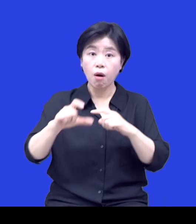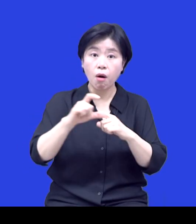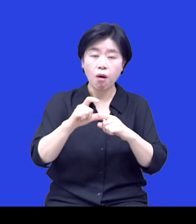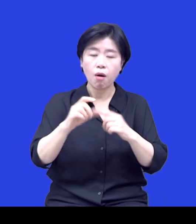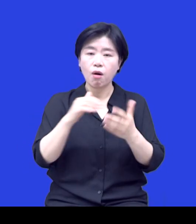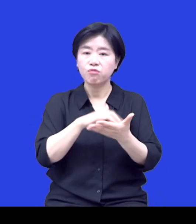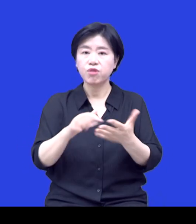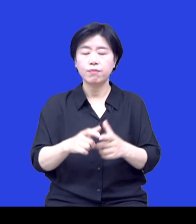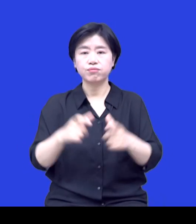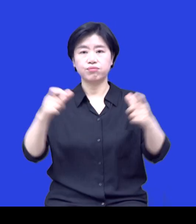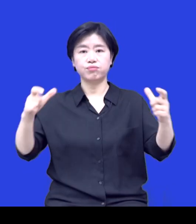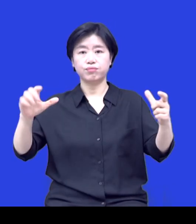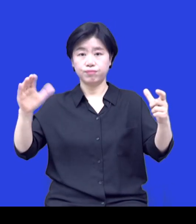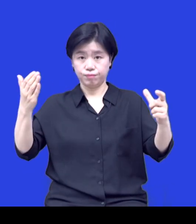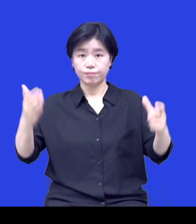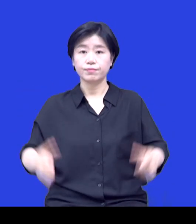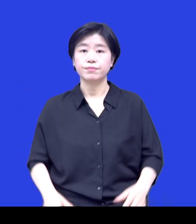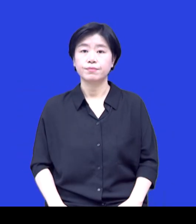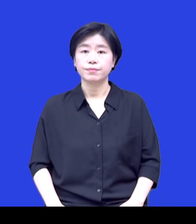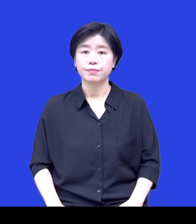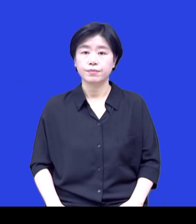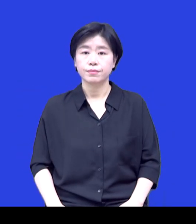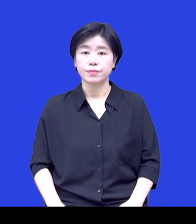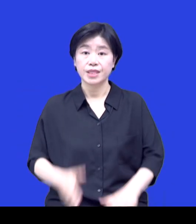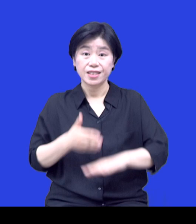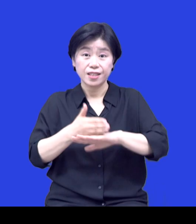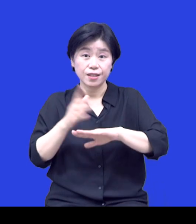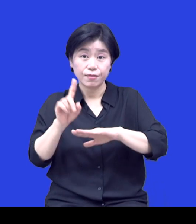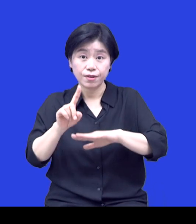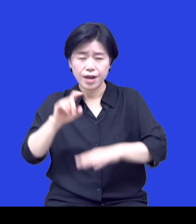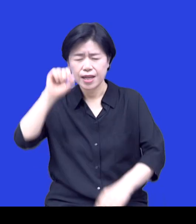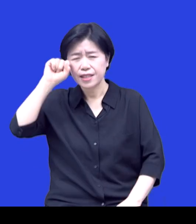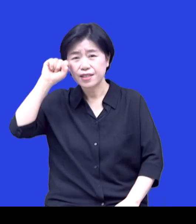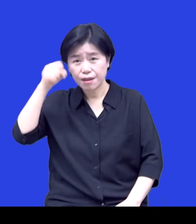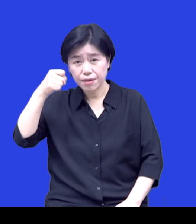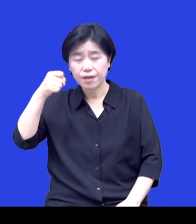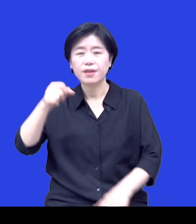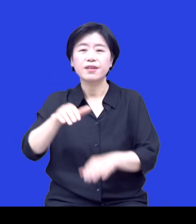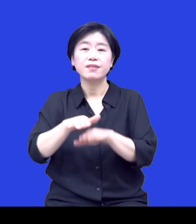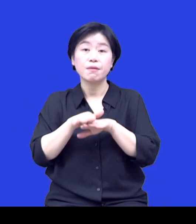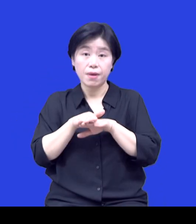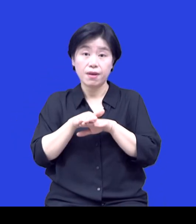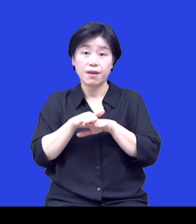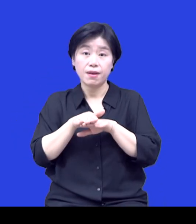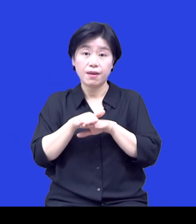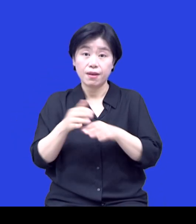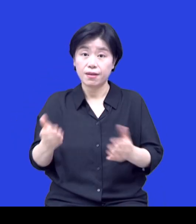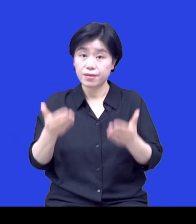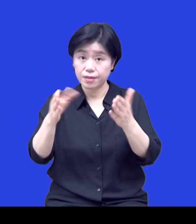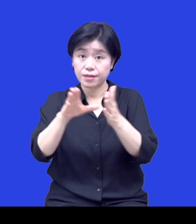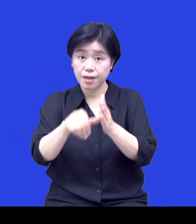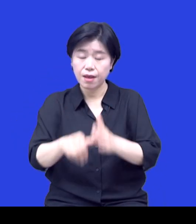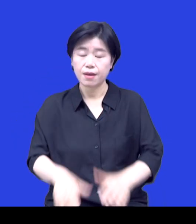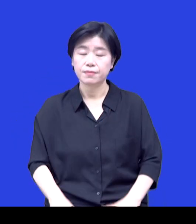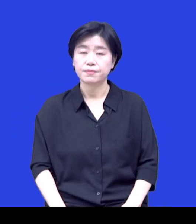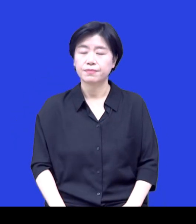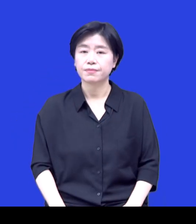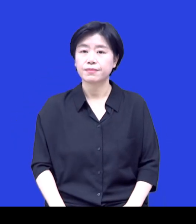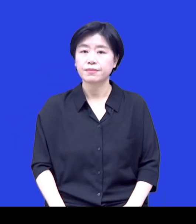거는 그 다음에부터 우리가 특별 새벽기도 1년 했는데 네. 서울 시내 한 6군데에서 동시 방송을 하면서